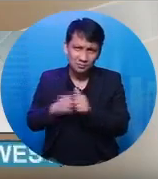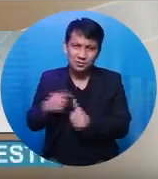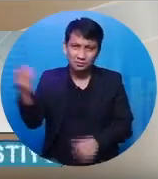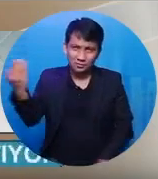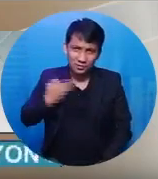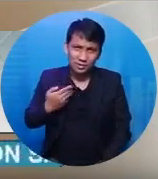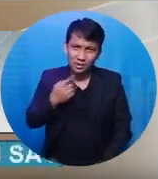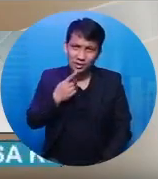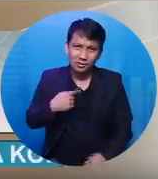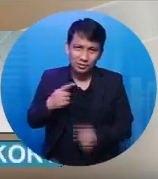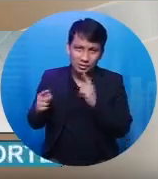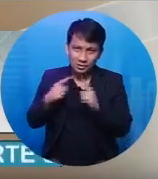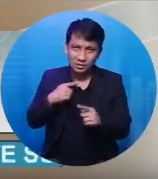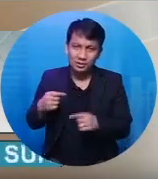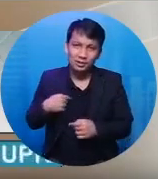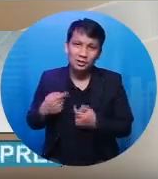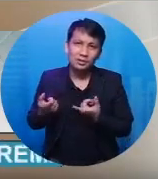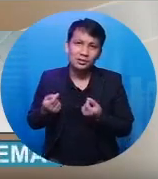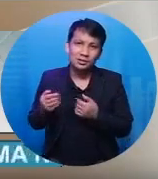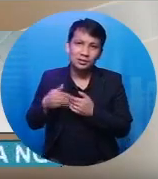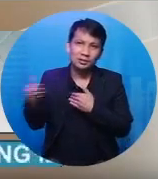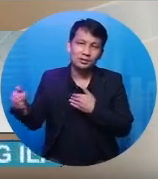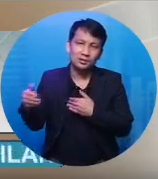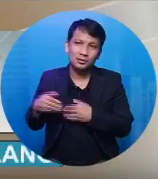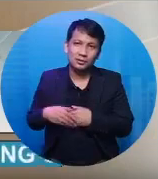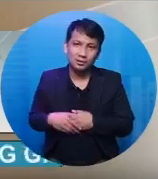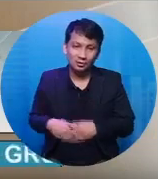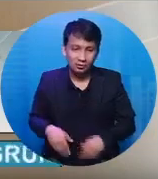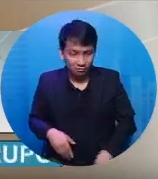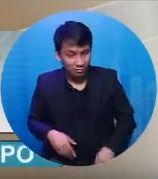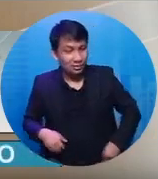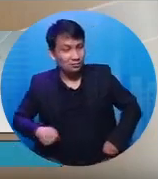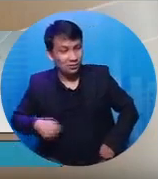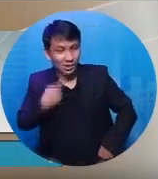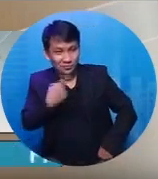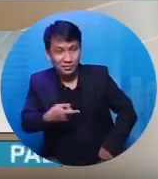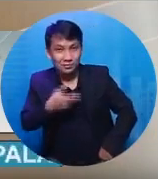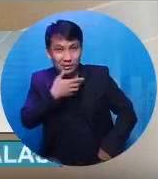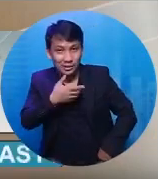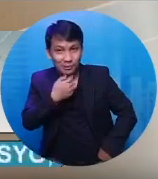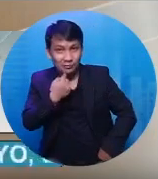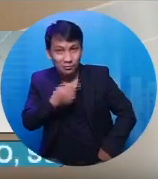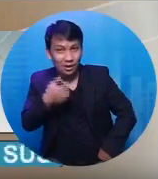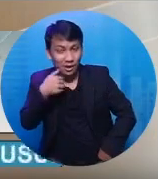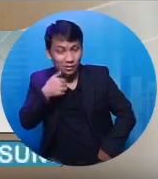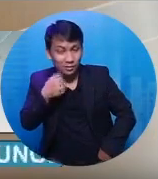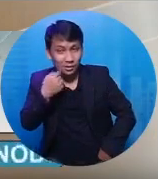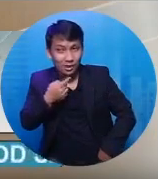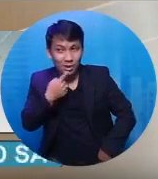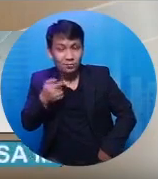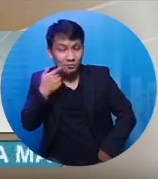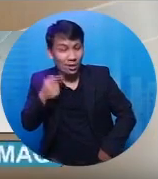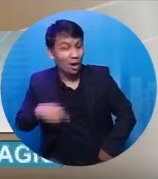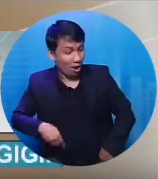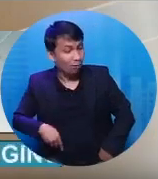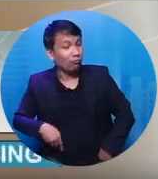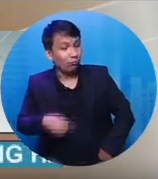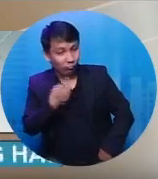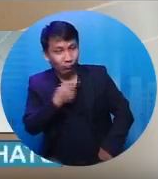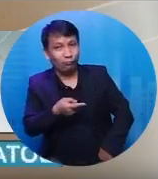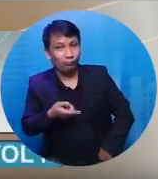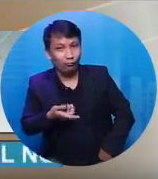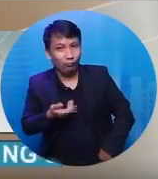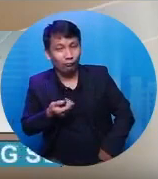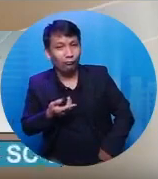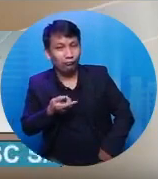Kung mayroong bang nagaano sa inyo dyan, pag-aralan niyo yung ginagawa niyo, kung nakakatulong o hindi. Ano sinasabi? Tignan niyo